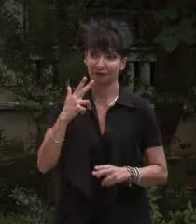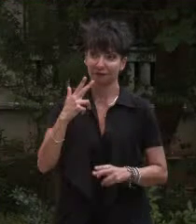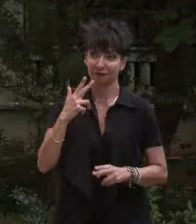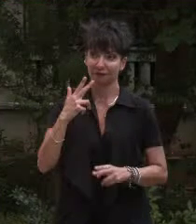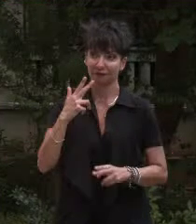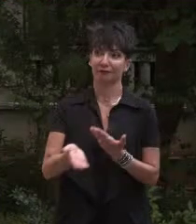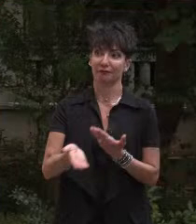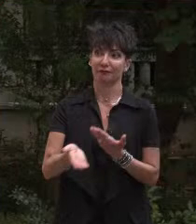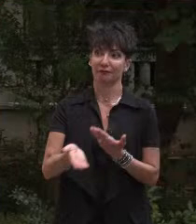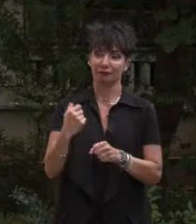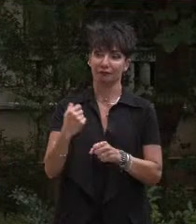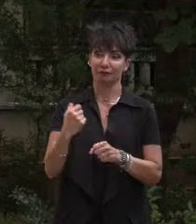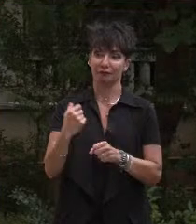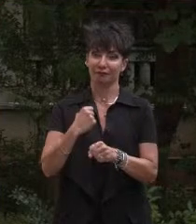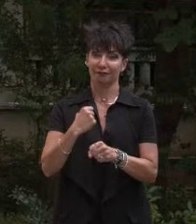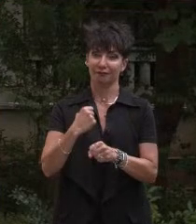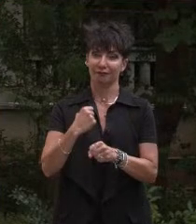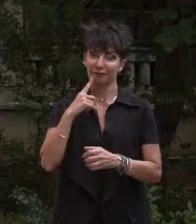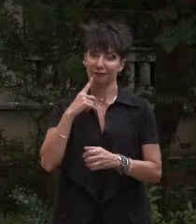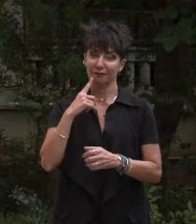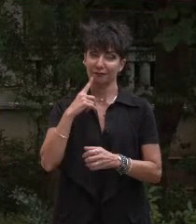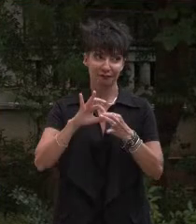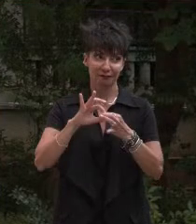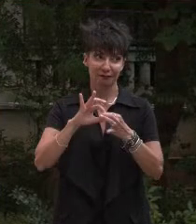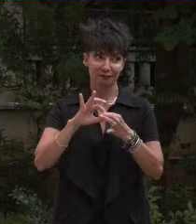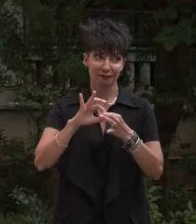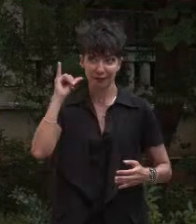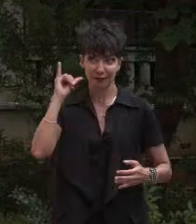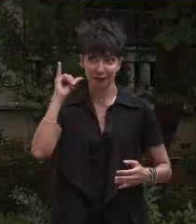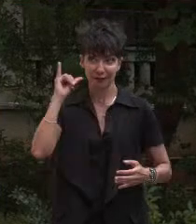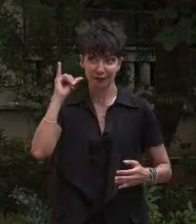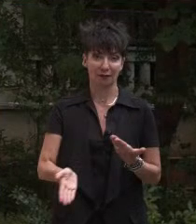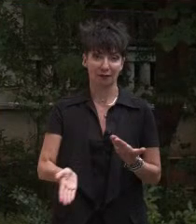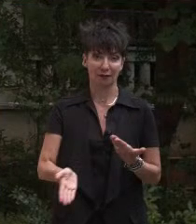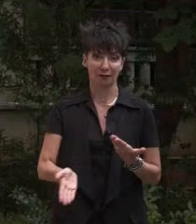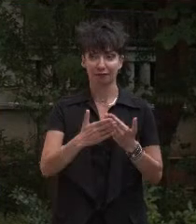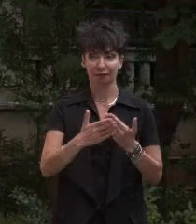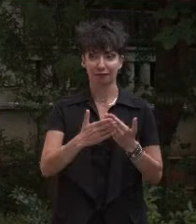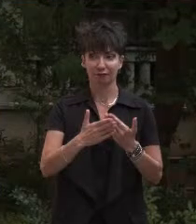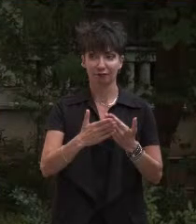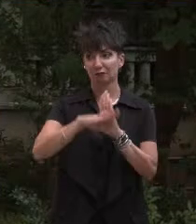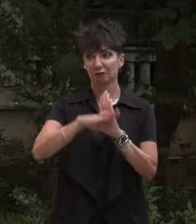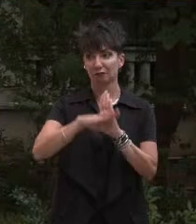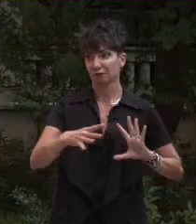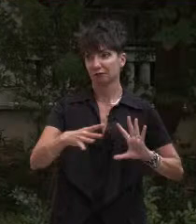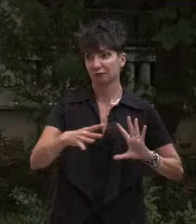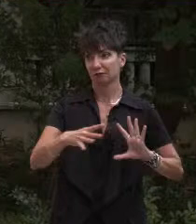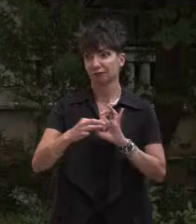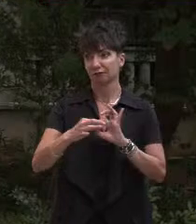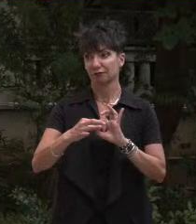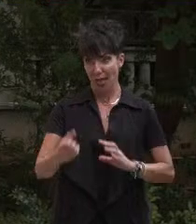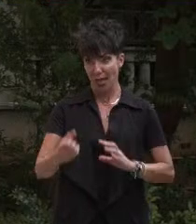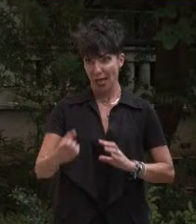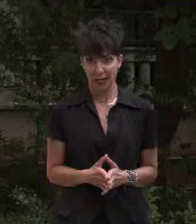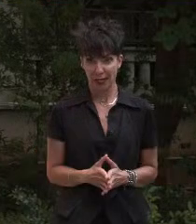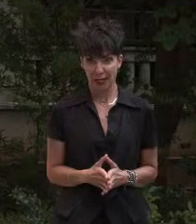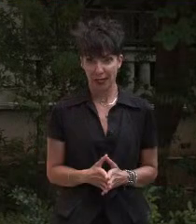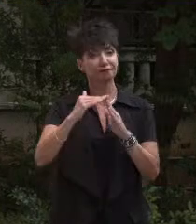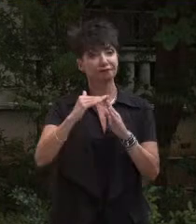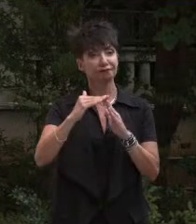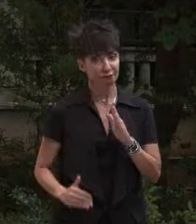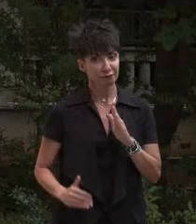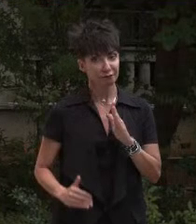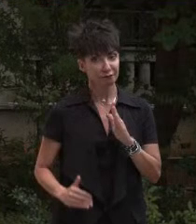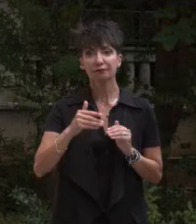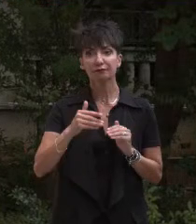που συνεχίζεται και δίνεται στο Δήμο, Πρόεδρε, με το μνημόνιο συνεργασίας το οποίο έχουμε. Από εδώ και πέρα πιστεύω